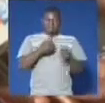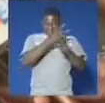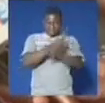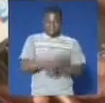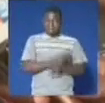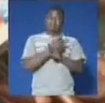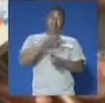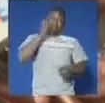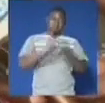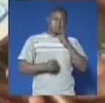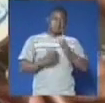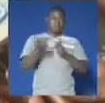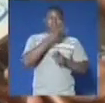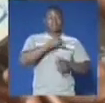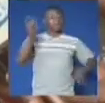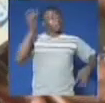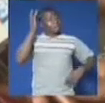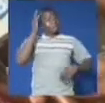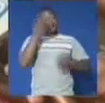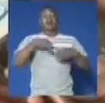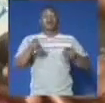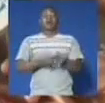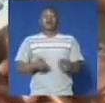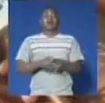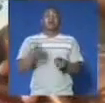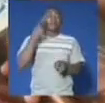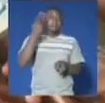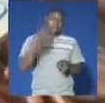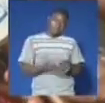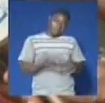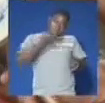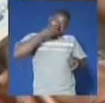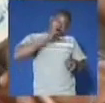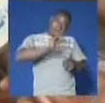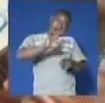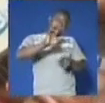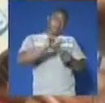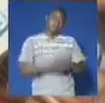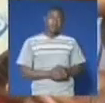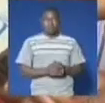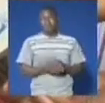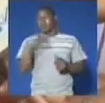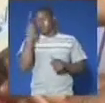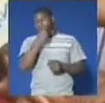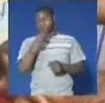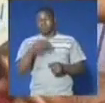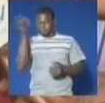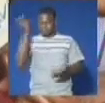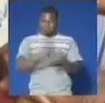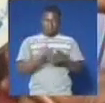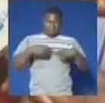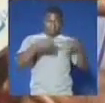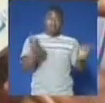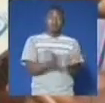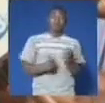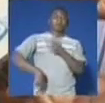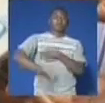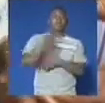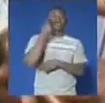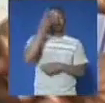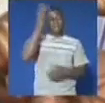dans les salles d'hospitalisation souffrent le martyr parce qu'il y a la canicule. Donc ce groupe-là, vous avez vu, quand on a